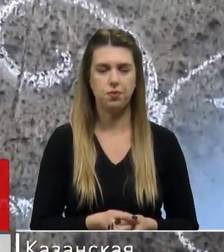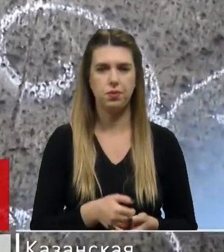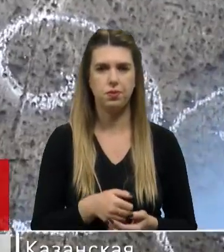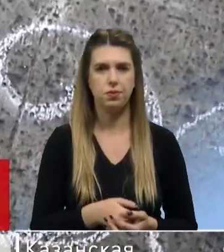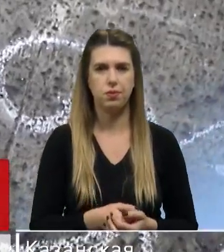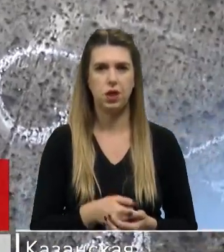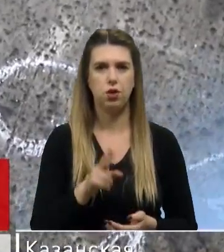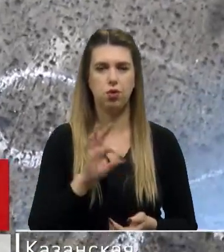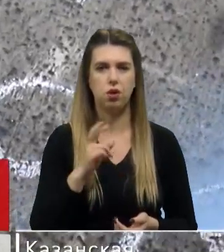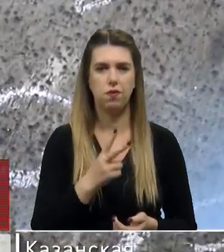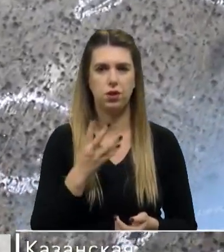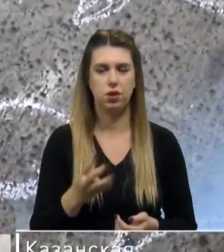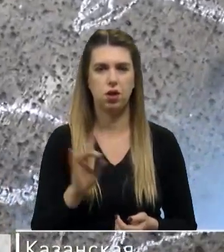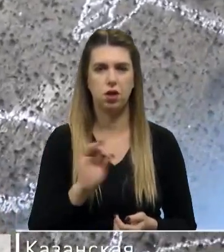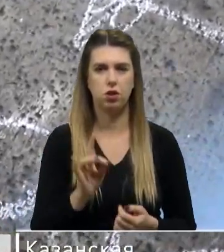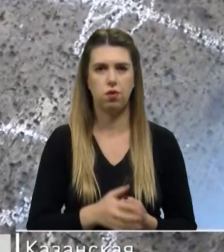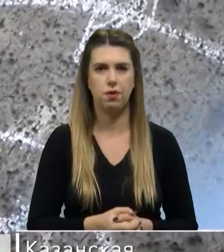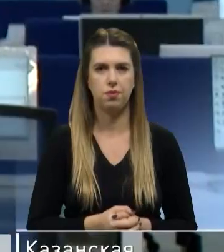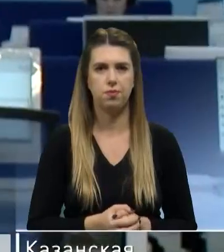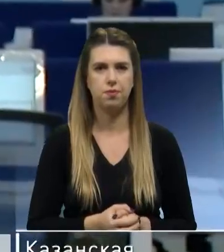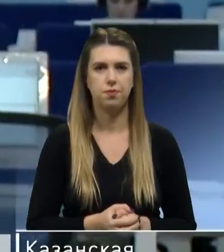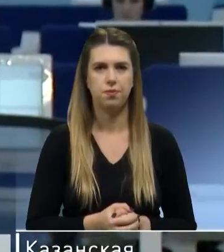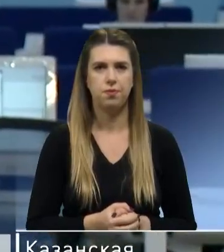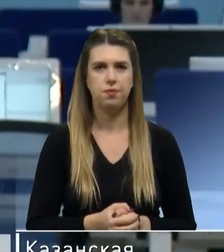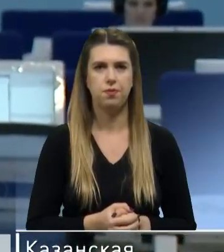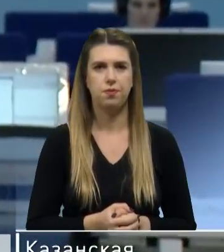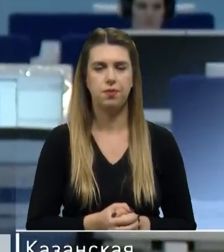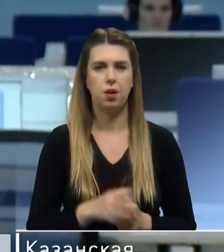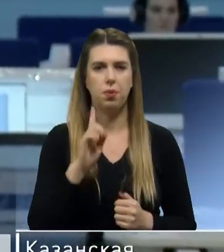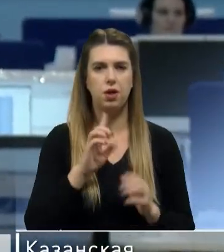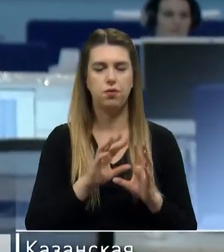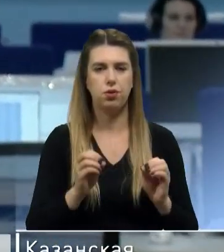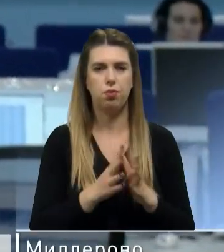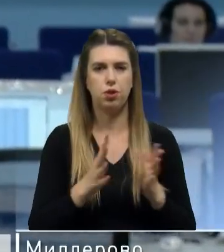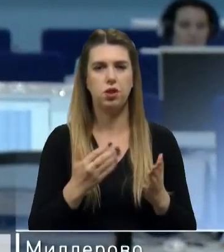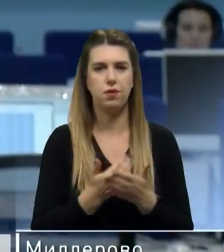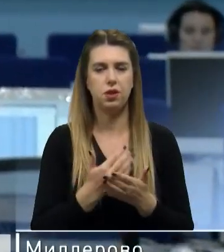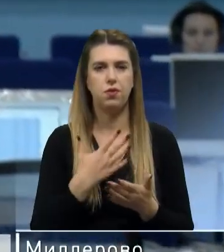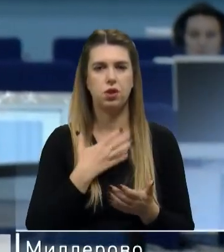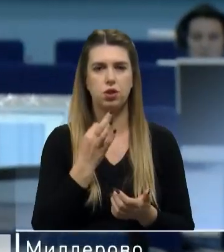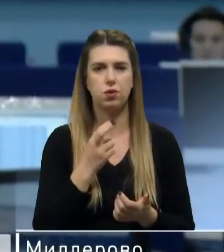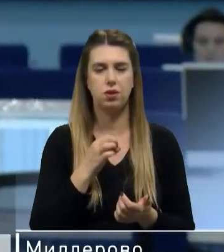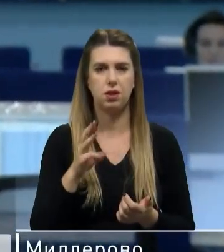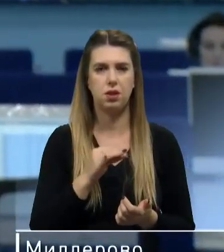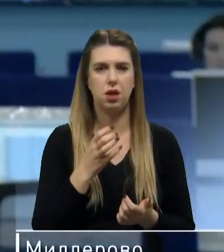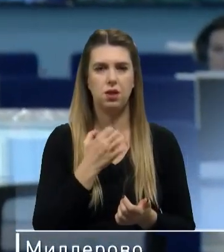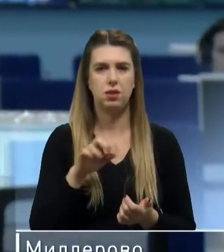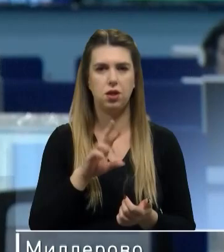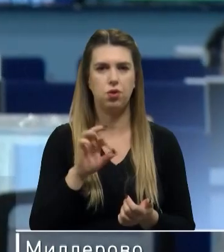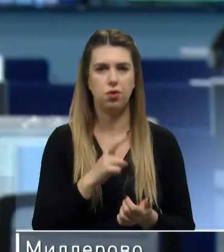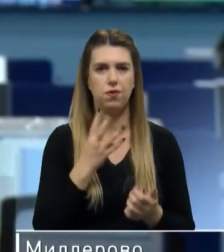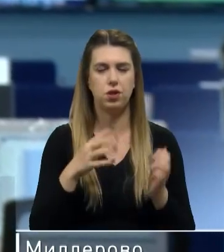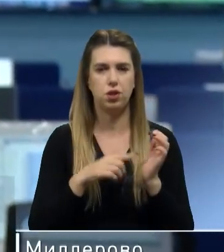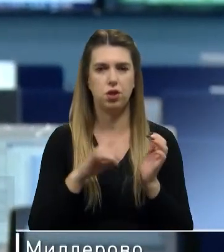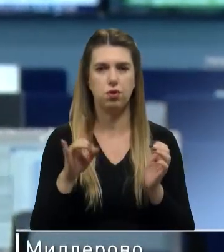Дмитрий Дерещук, Дон 24, Ростов-на-Дону. На этом пока все. Еще больше новостей в наших социальных сетях и на